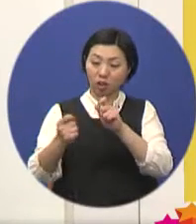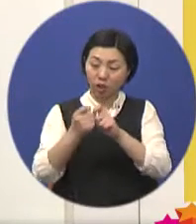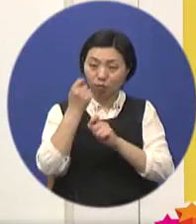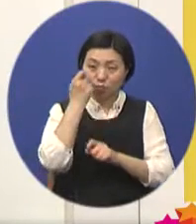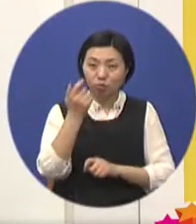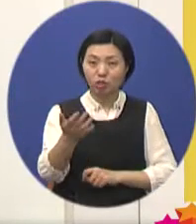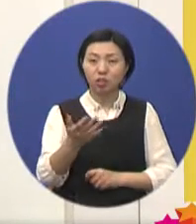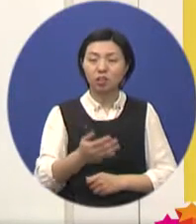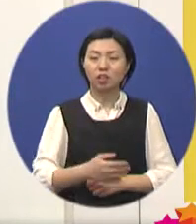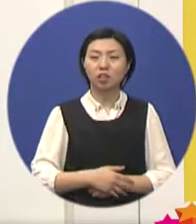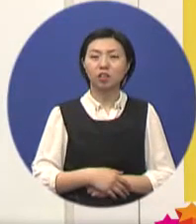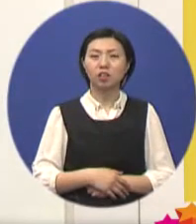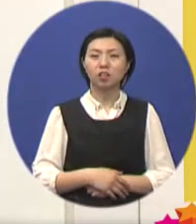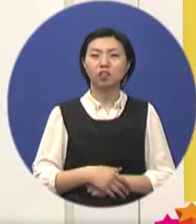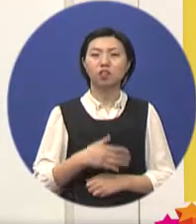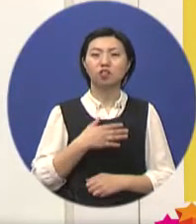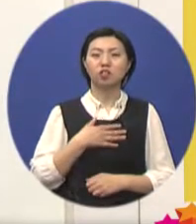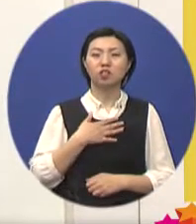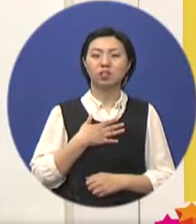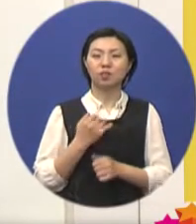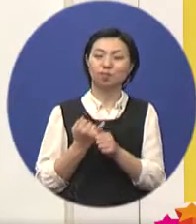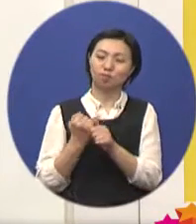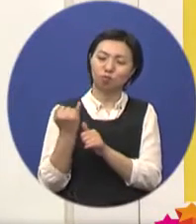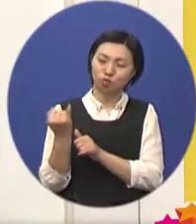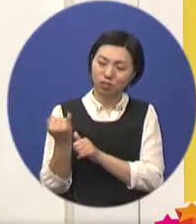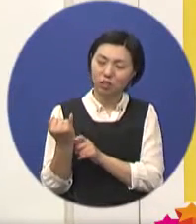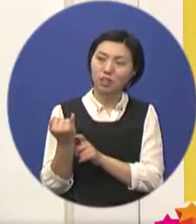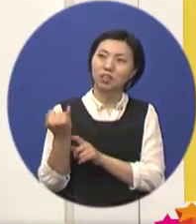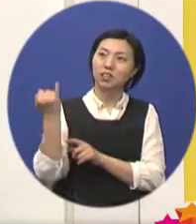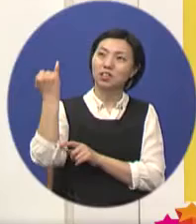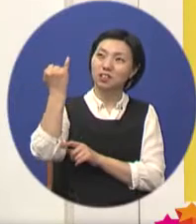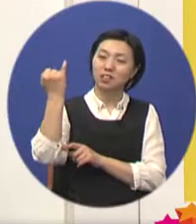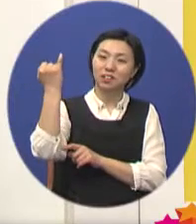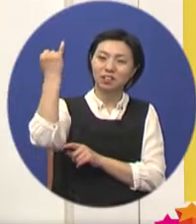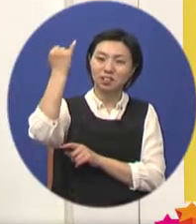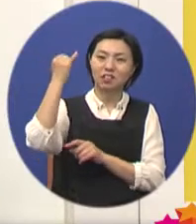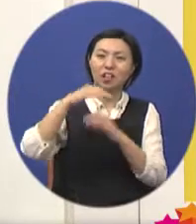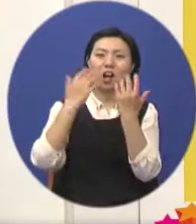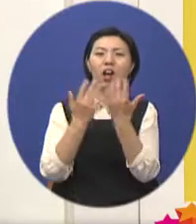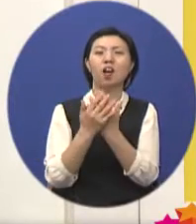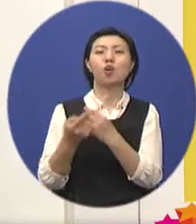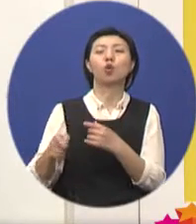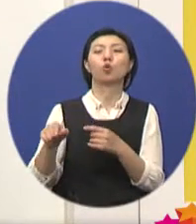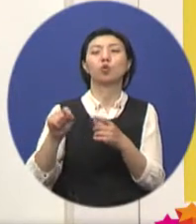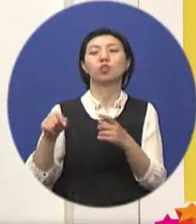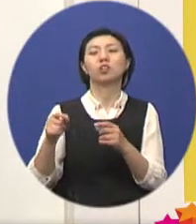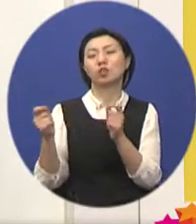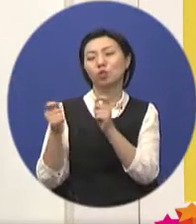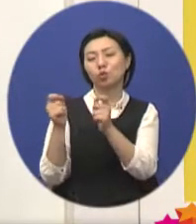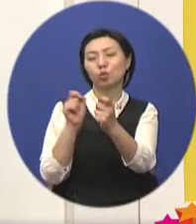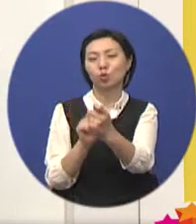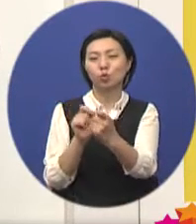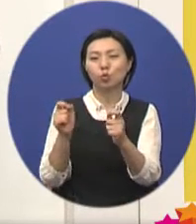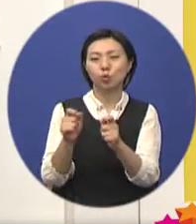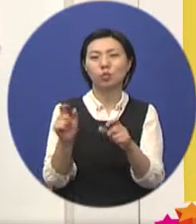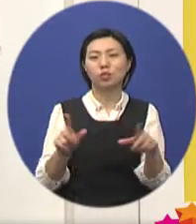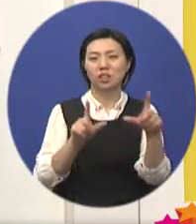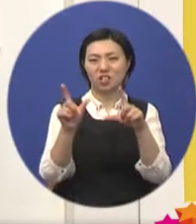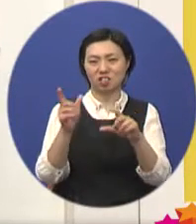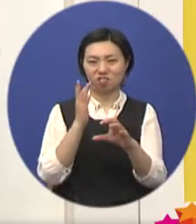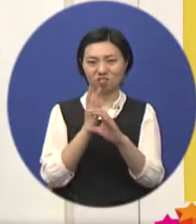천호동. 저희 집사람 예. 처형, 작은 처형, 큰 처형이 거기서 예. 다 살고 있어요. 아, 그러세요? 예. 그리고